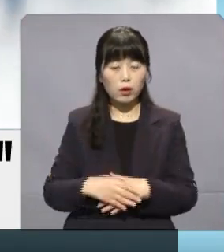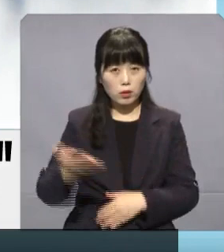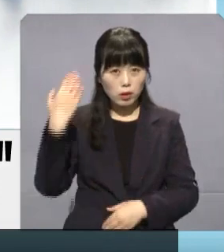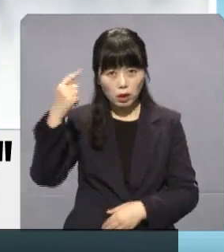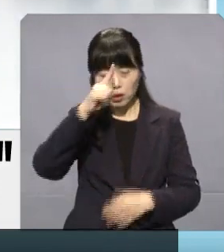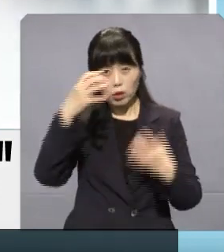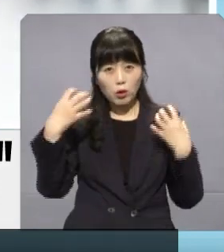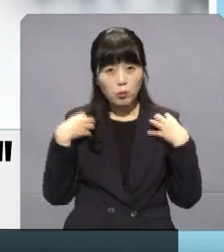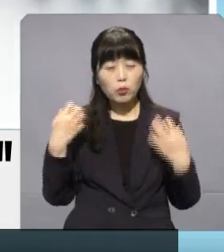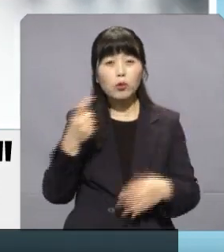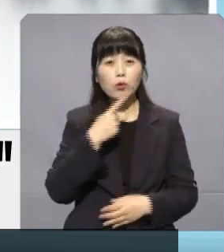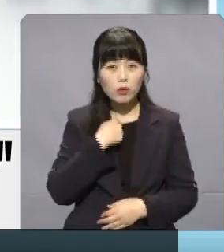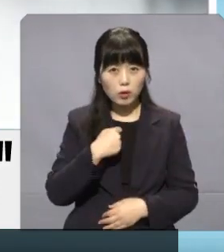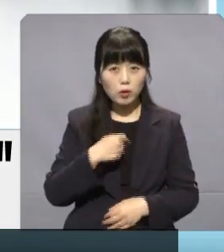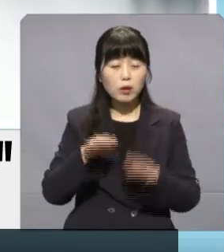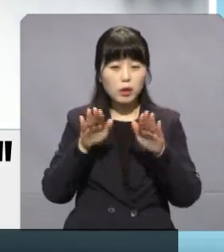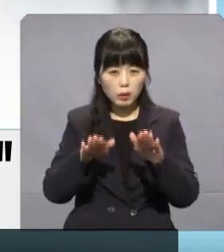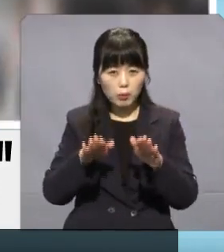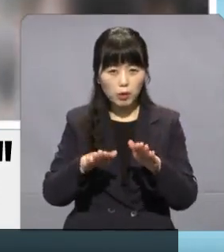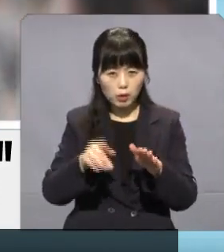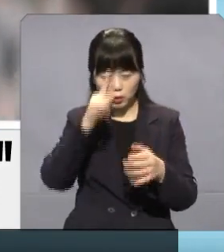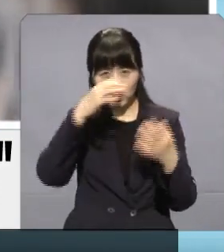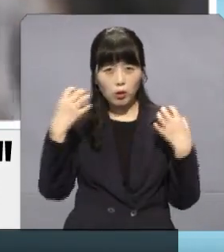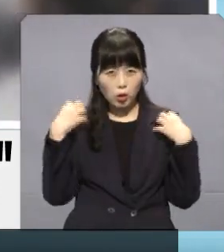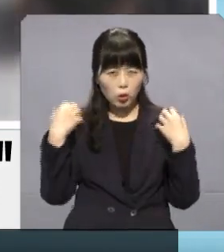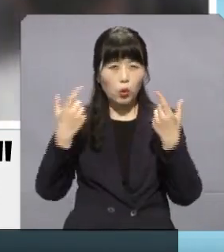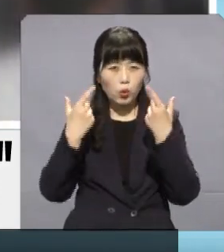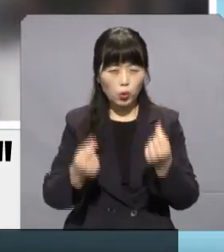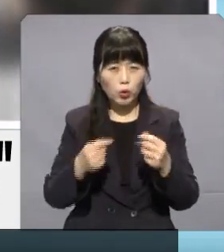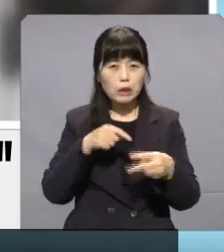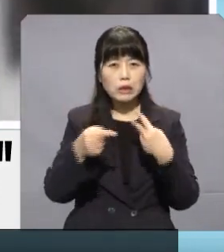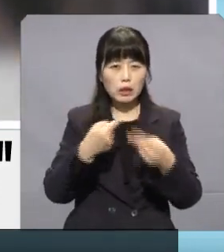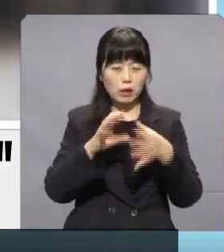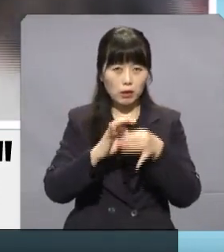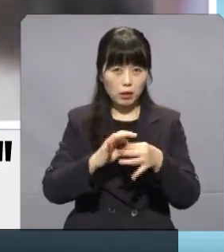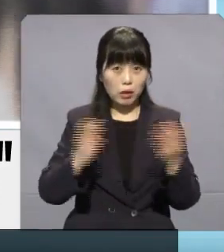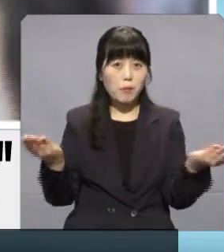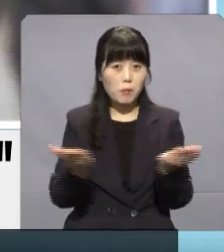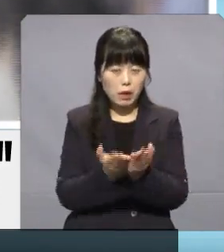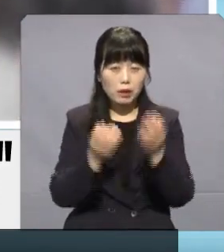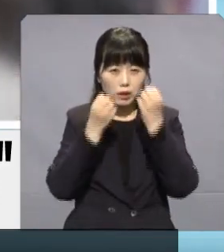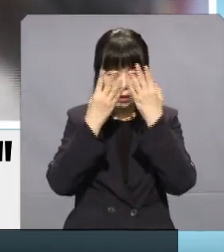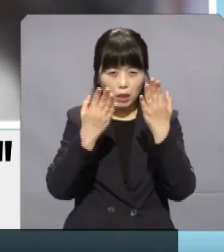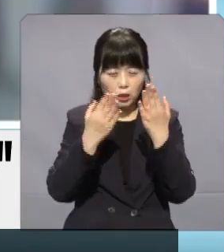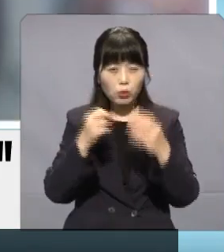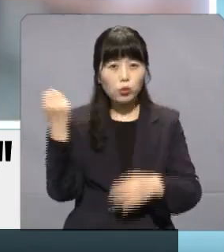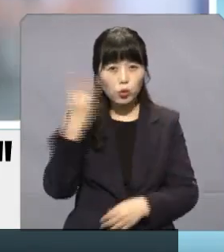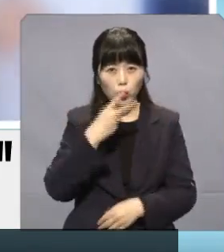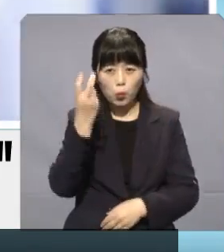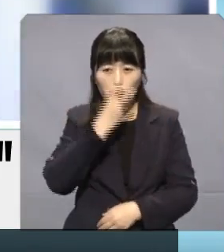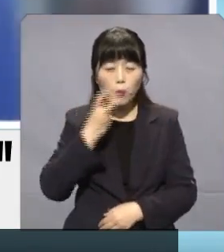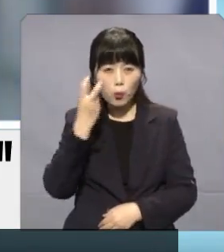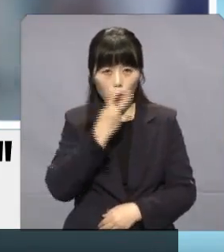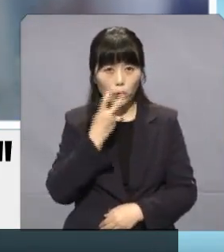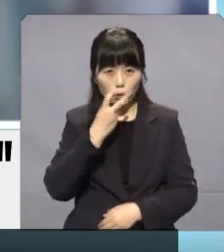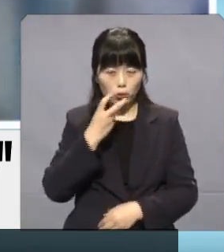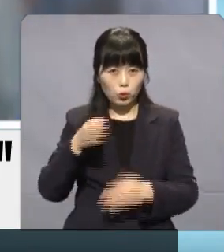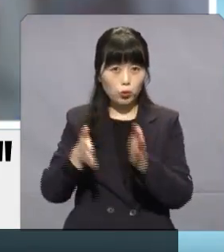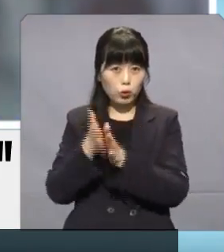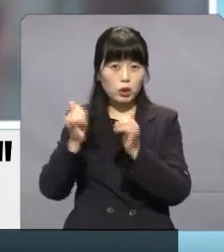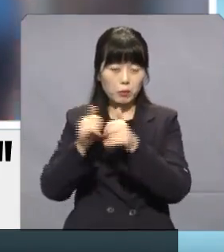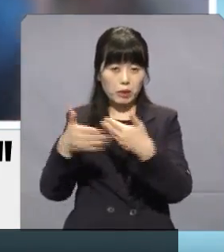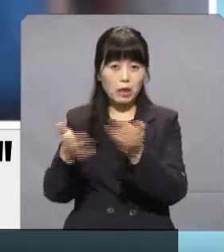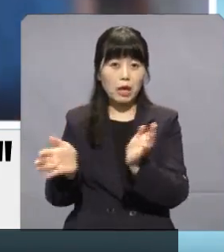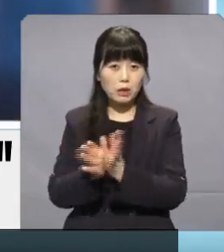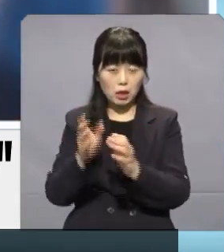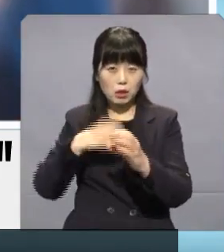정부에서 했듯이 이번 정부도 똑같이 자신들의 이해 부합하는 새로운 어떤 혹은 보수적인 시민단체에